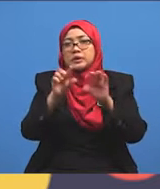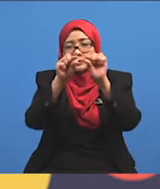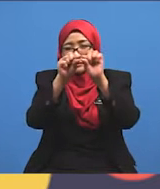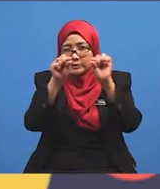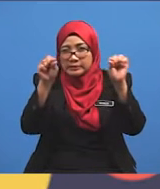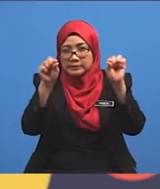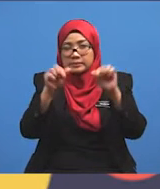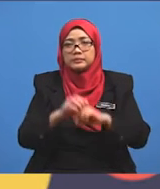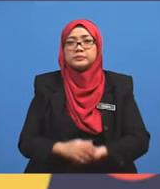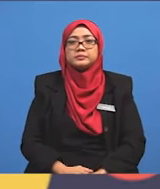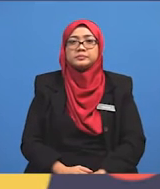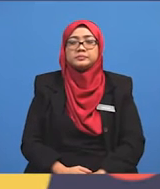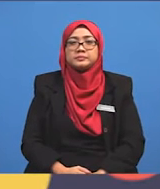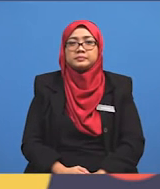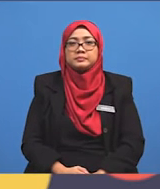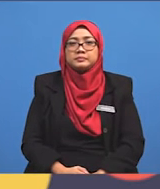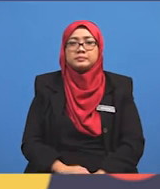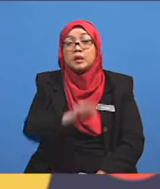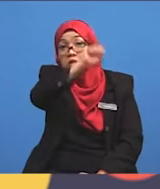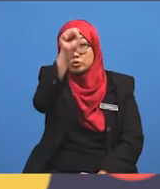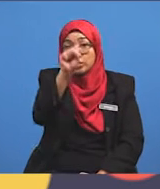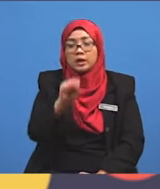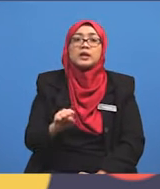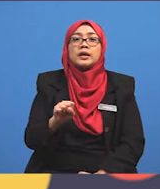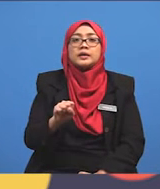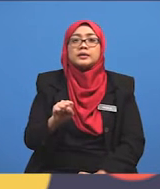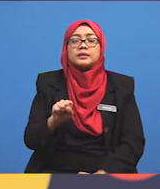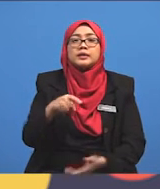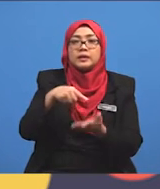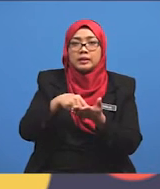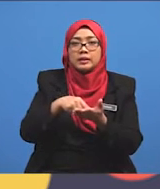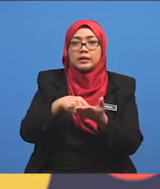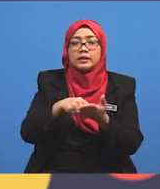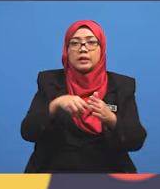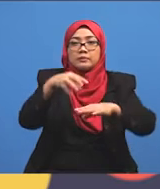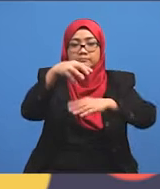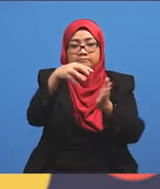nipis. Soalan seterusnya murid-murid, soalan berbentuk subjektif.